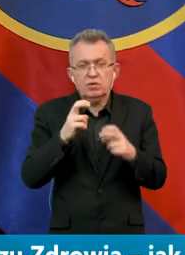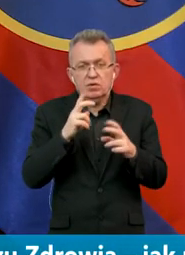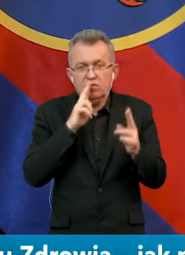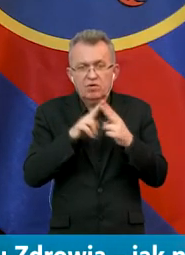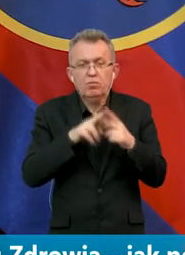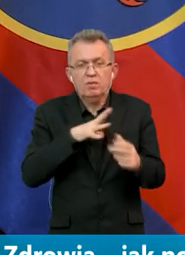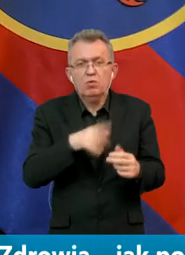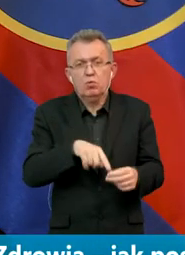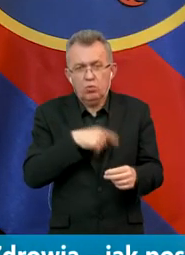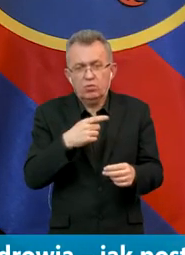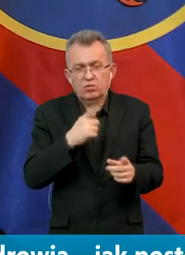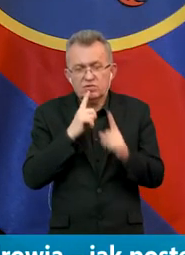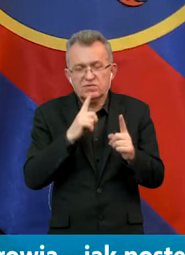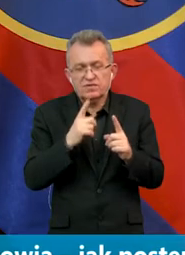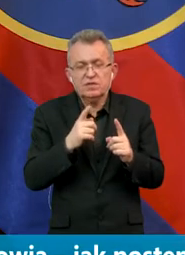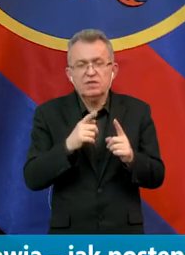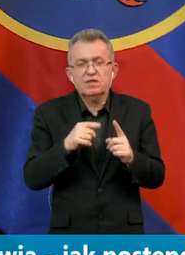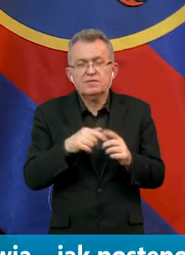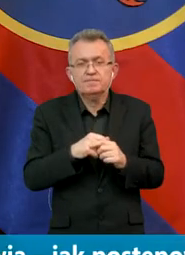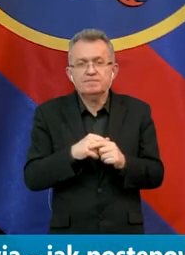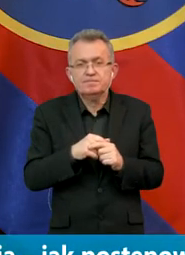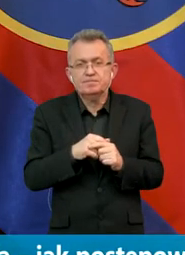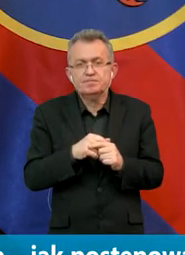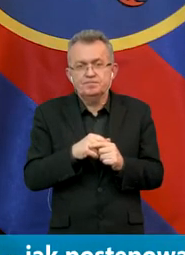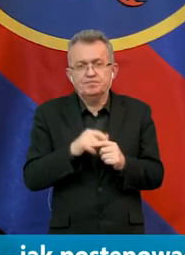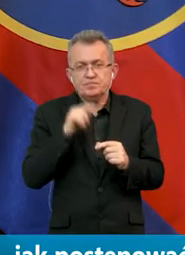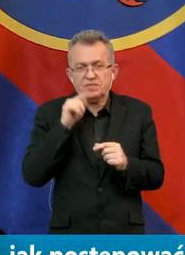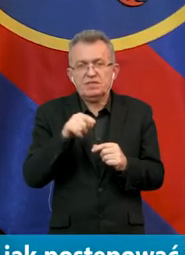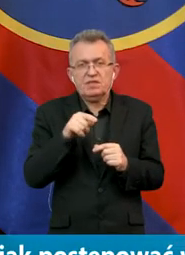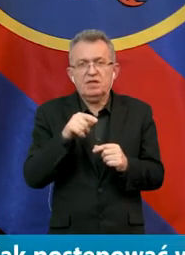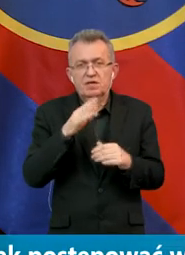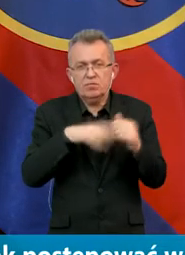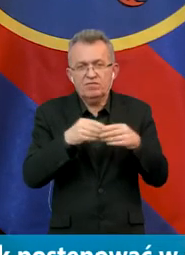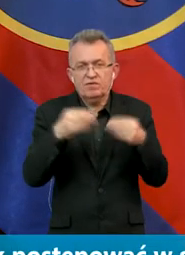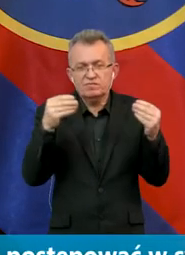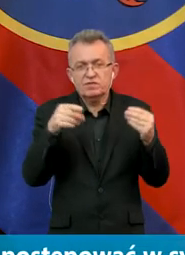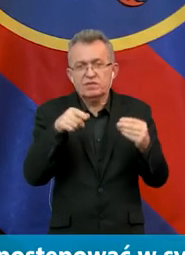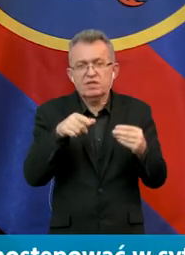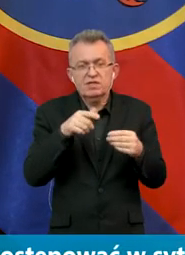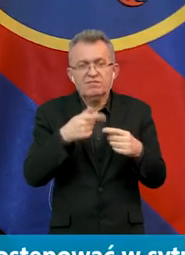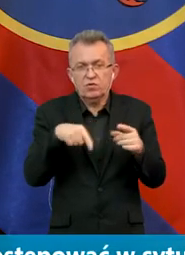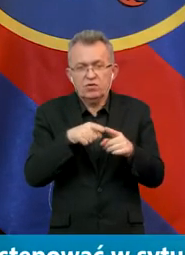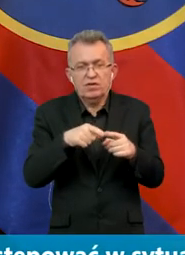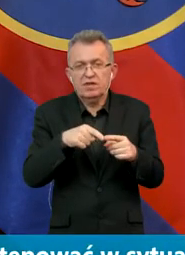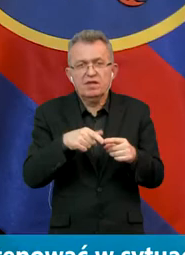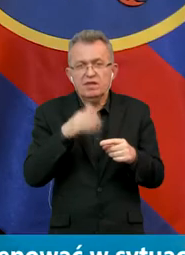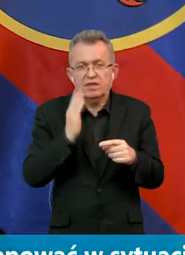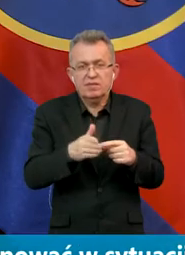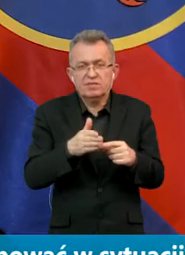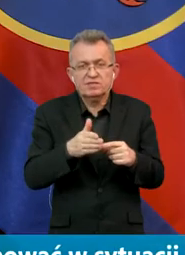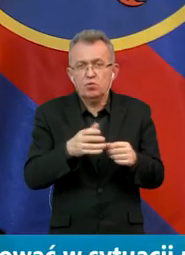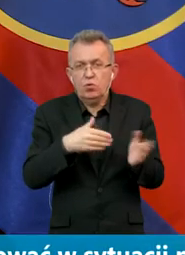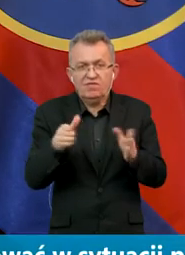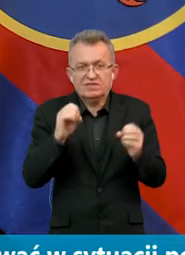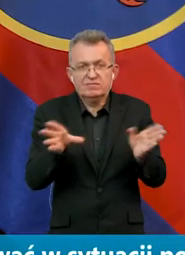tej materii. No i niestety ta inwestycja nie zostanie zrealizowana na moment